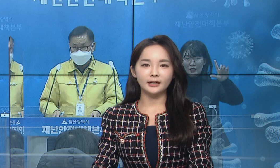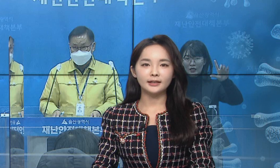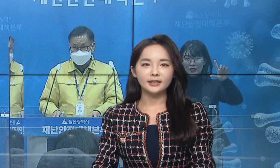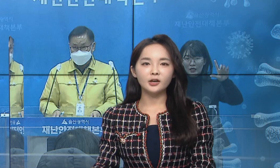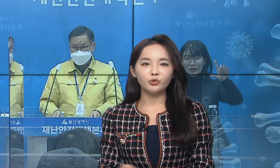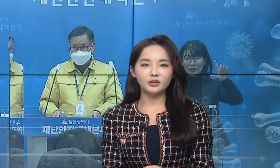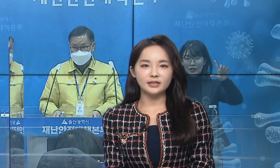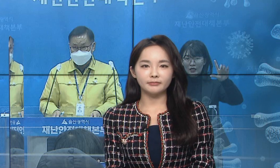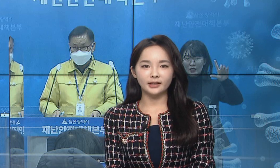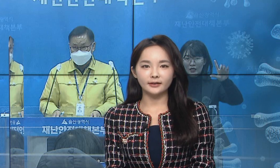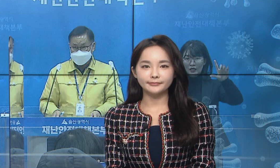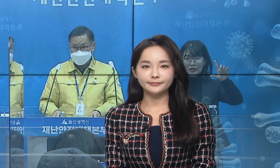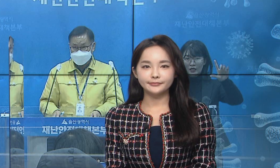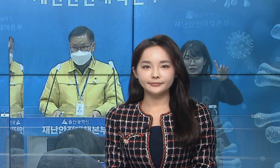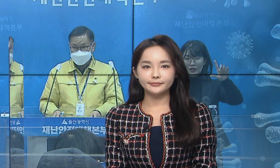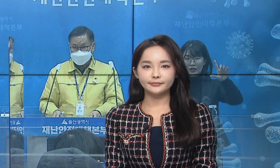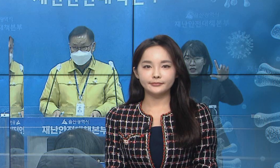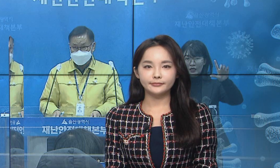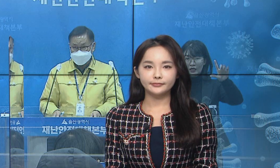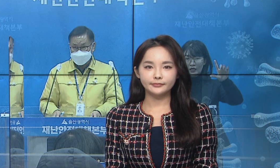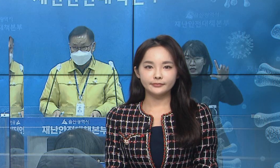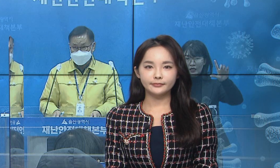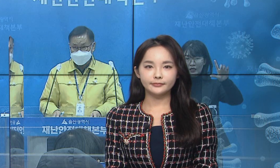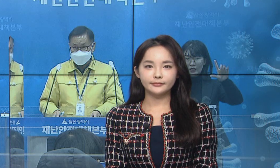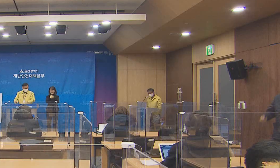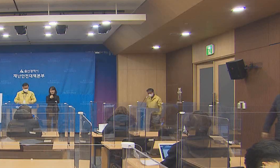보이고 있습니다. 이현동 기자입니다.